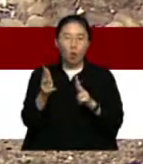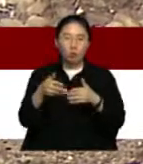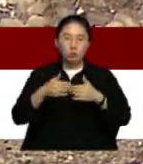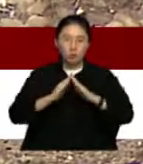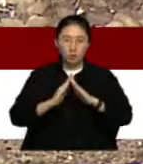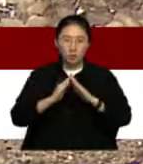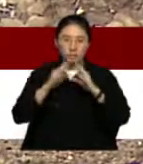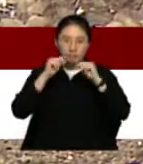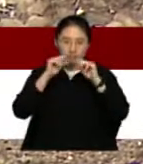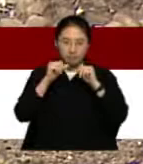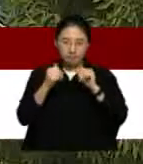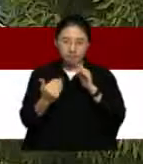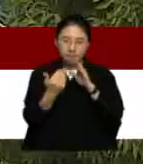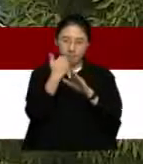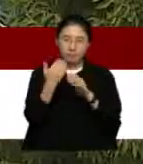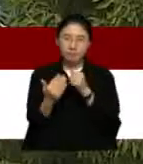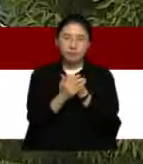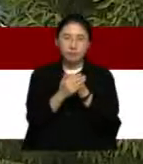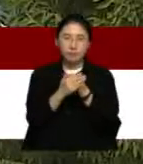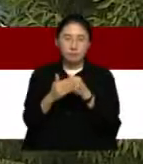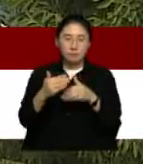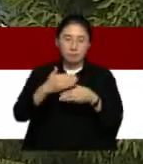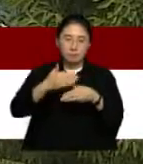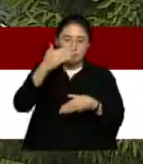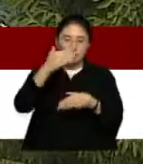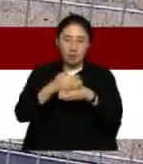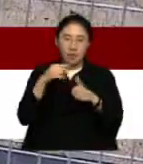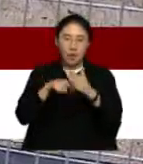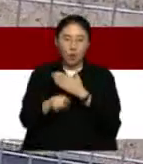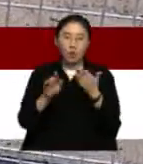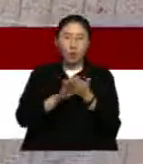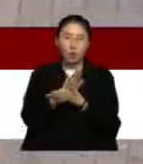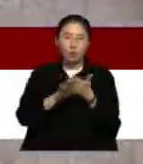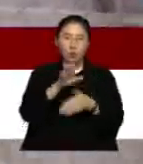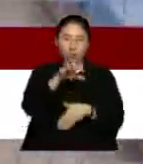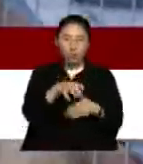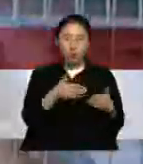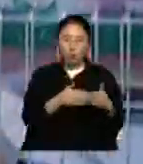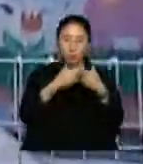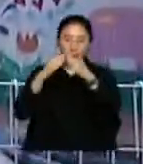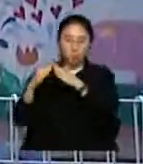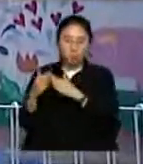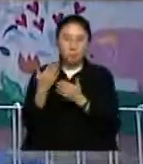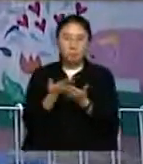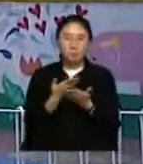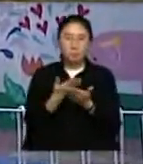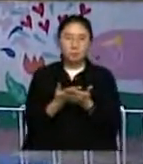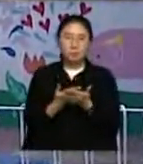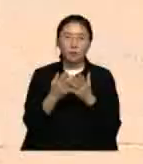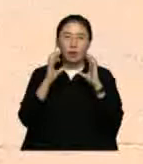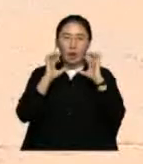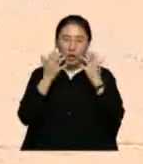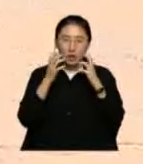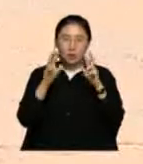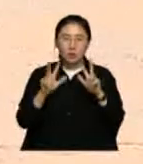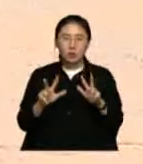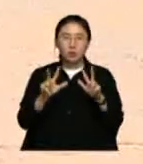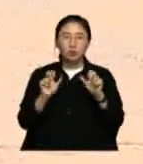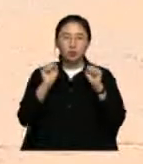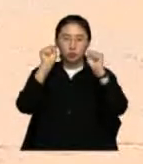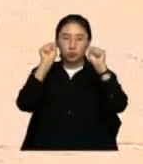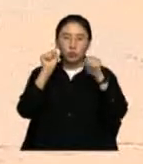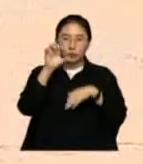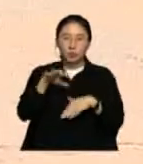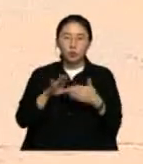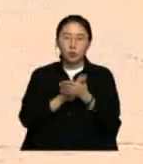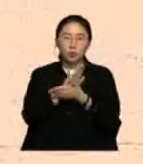그리고 미세먼지 유입 탓에 폐쇄 조치된 야외 놀이터를 이전 설치해달라는 것입니다. 아이들이 지금 실제로 운동장에서 놀